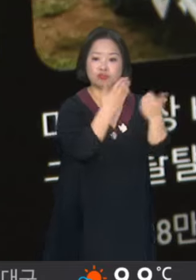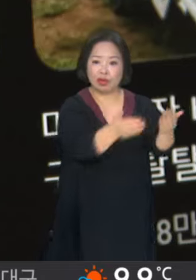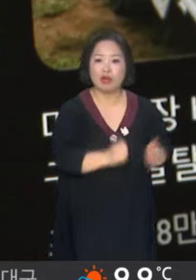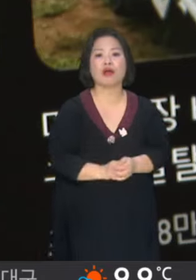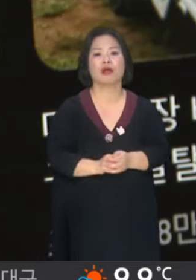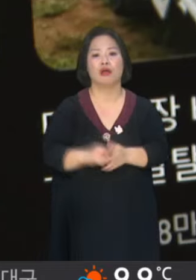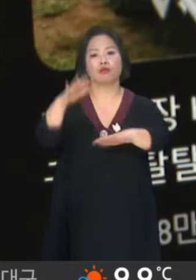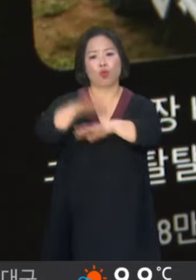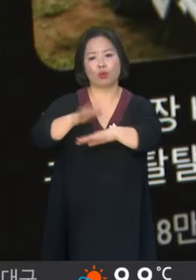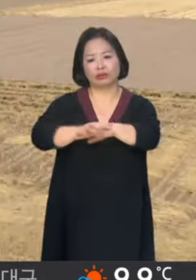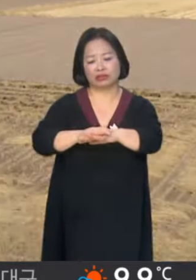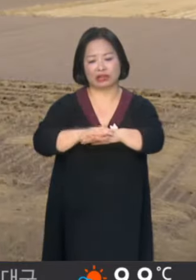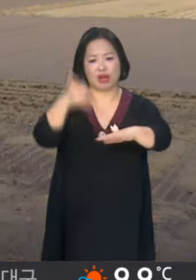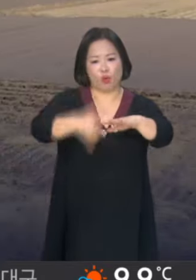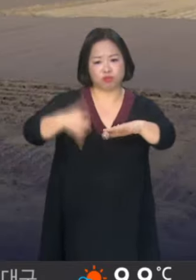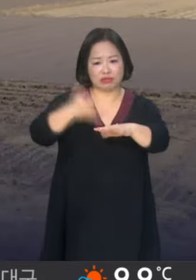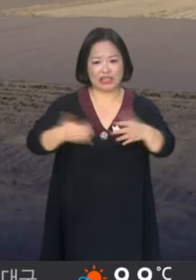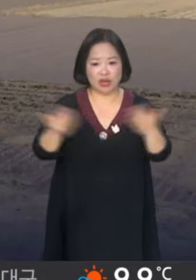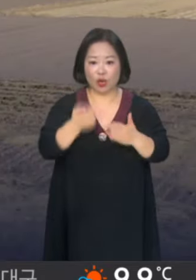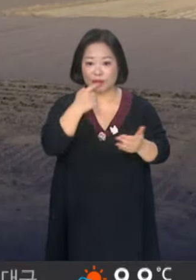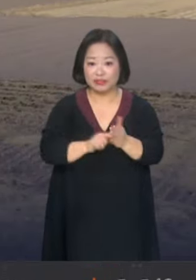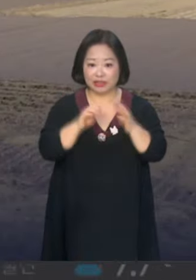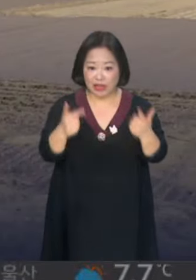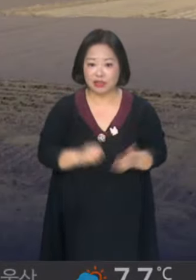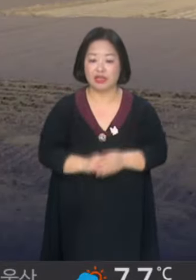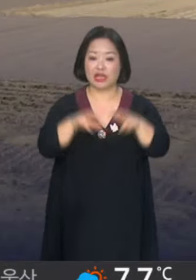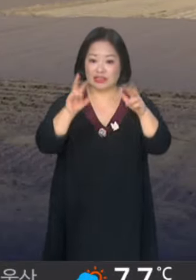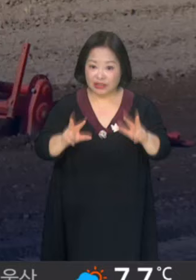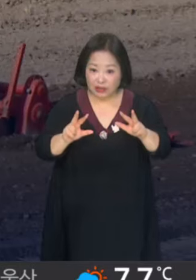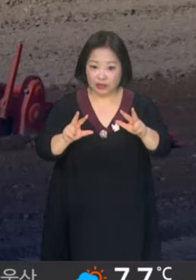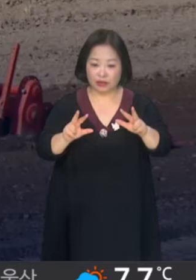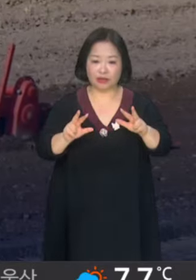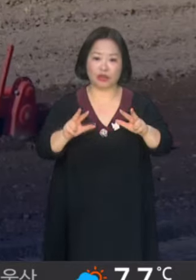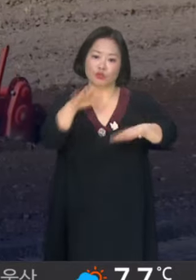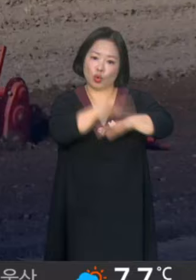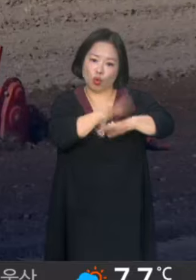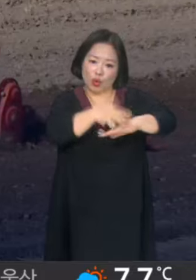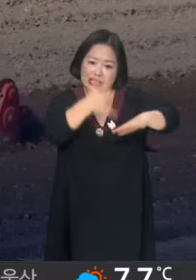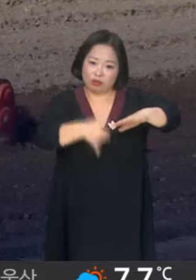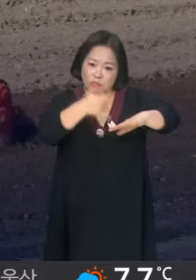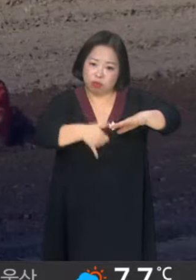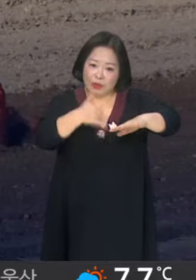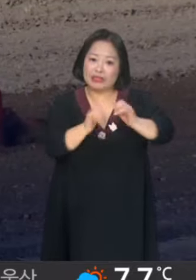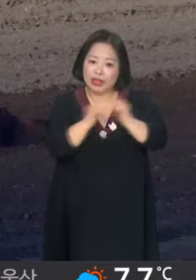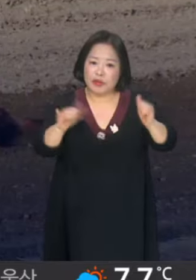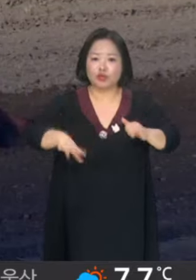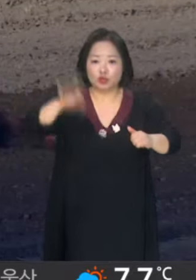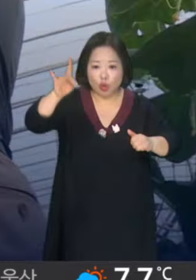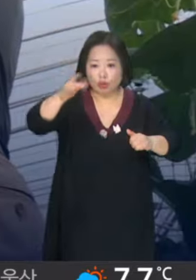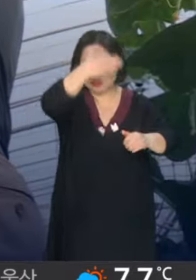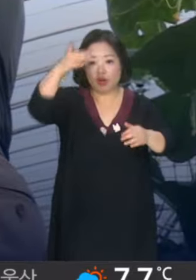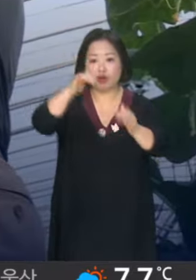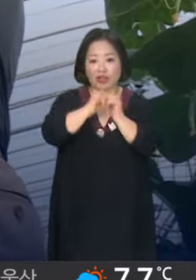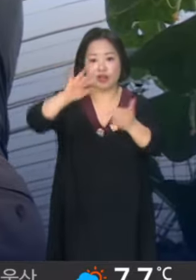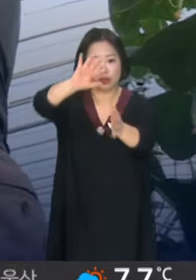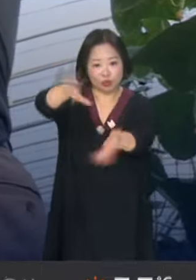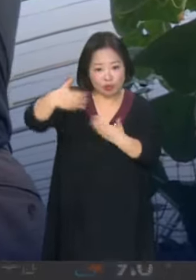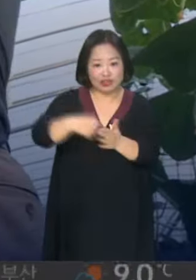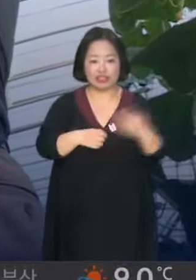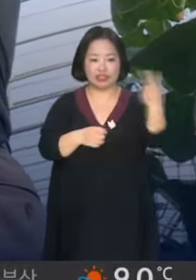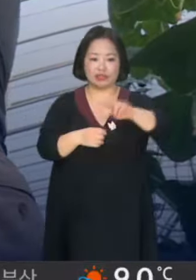않습니다 정부의 2023년 귀농 기촌 실태조사에 따르면 귀농 1년차 초보농부의 연소득은 평균